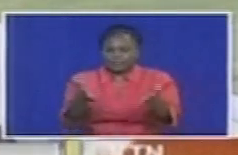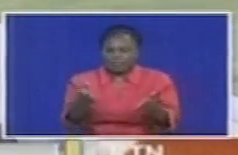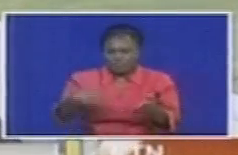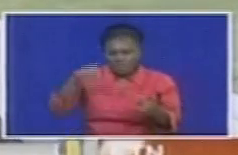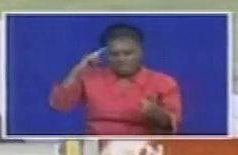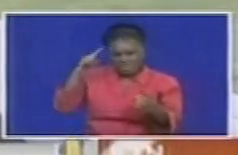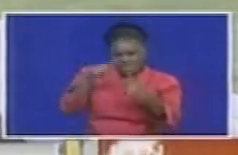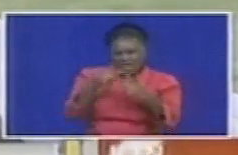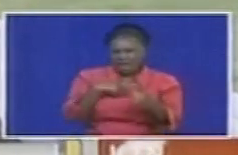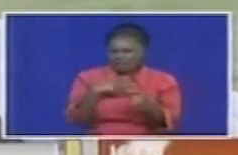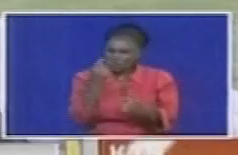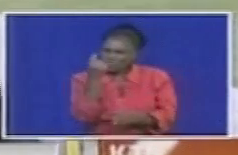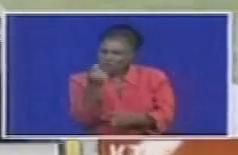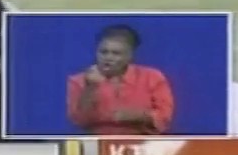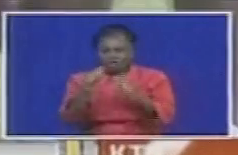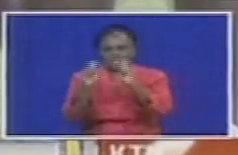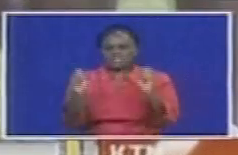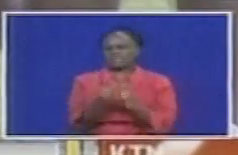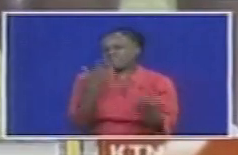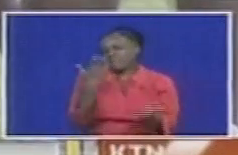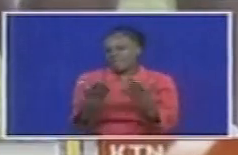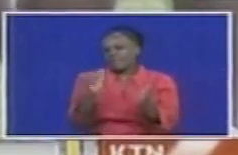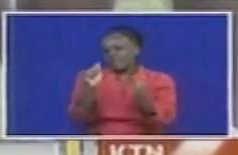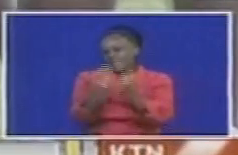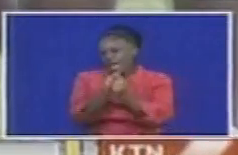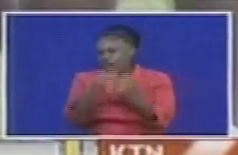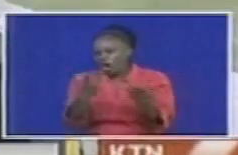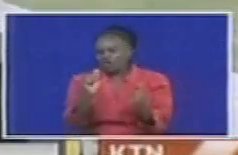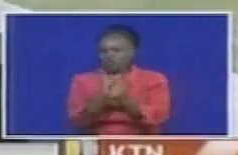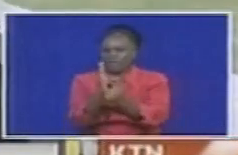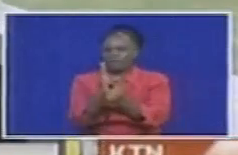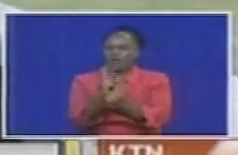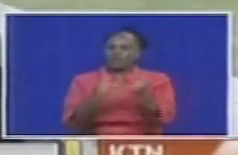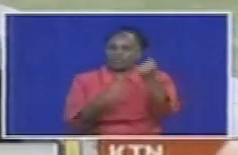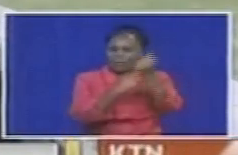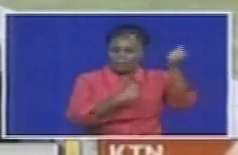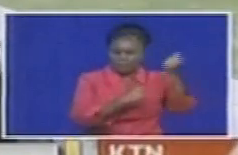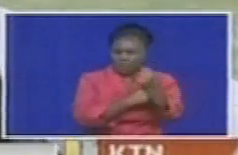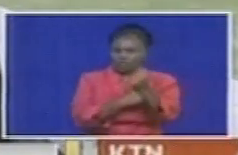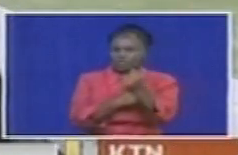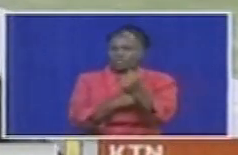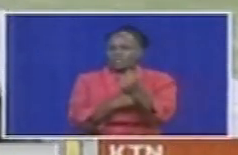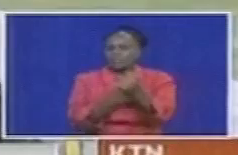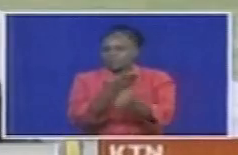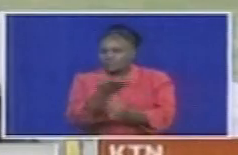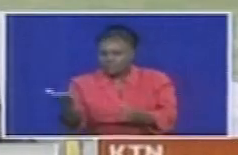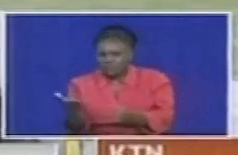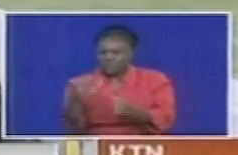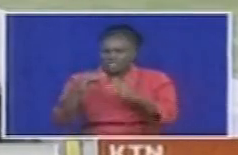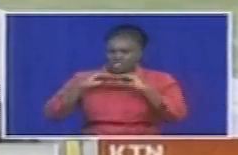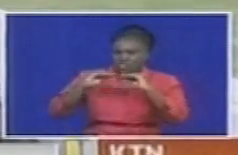take a fairly small team, maybe between 10 and 12 to go and support the regional championships, support and